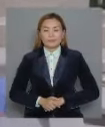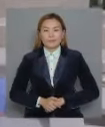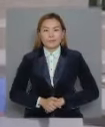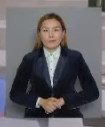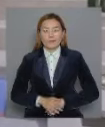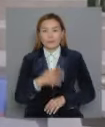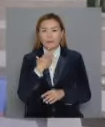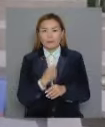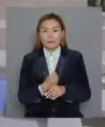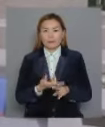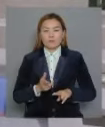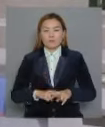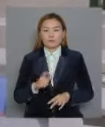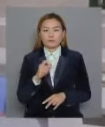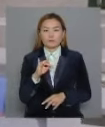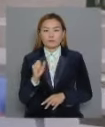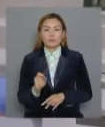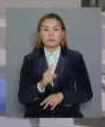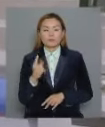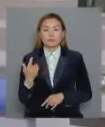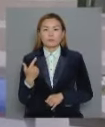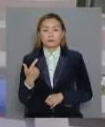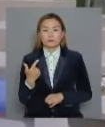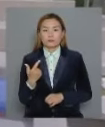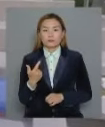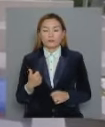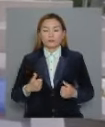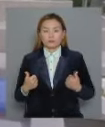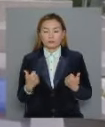өзім сол Хиуаз Доспанованың артына тіл келтірмейін деп,